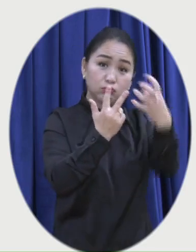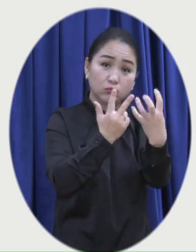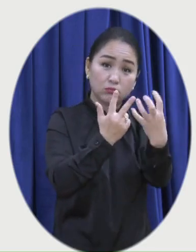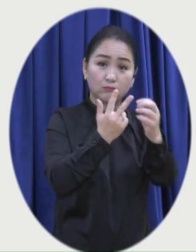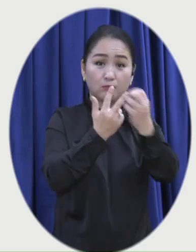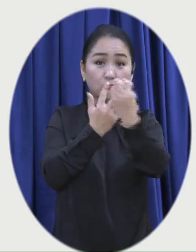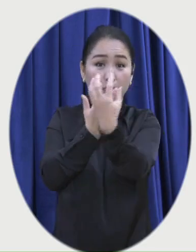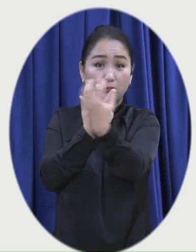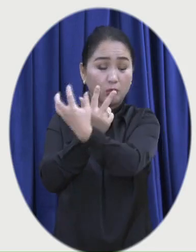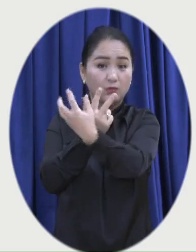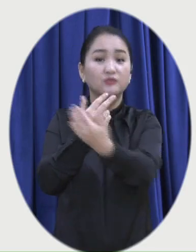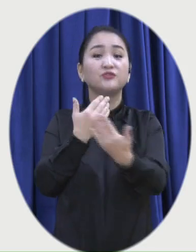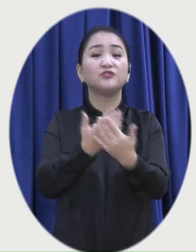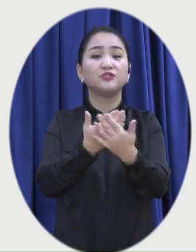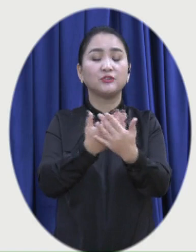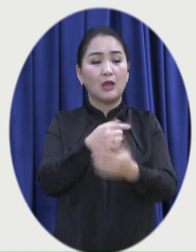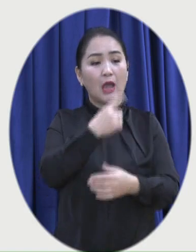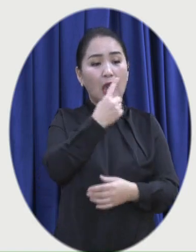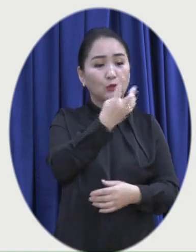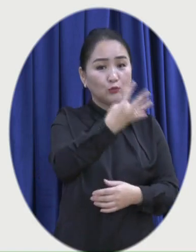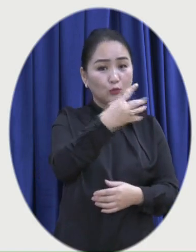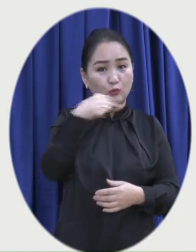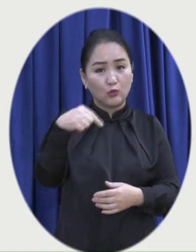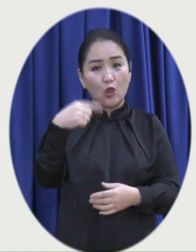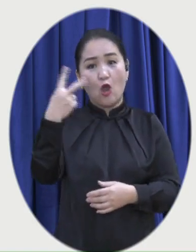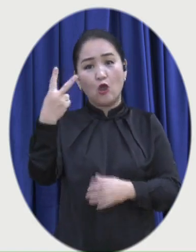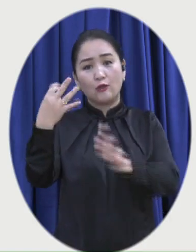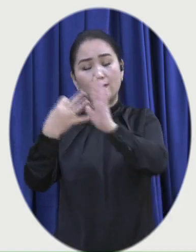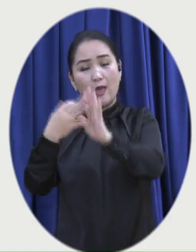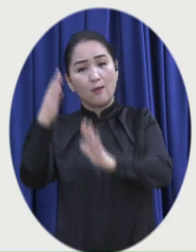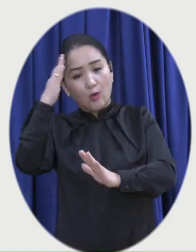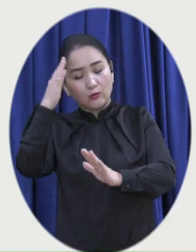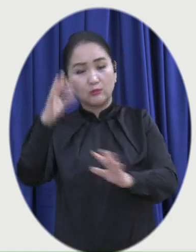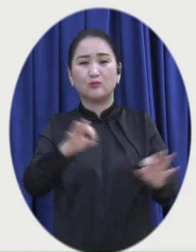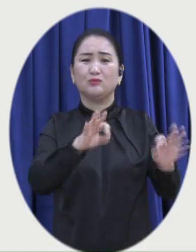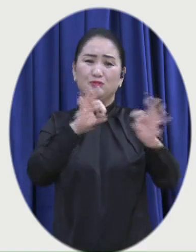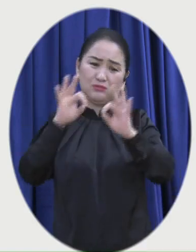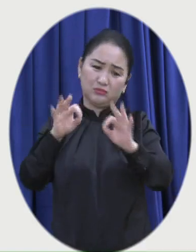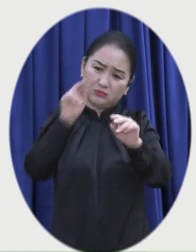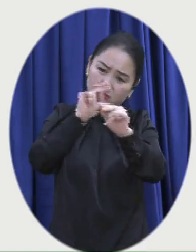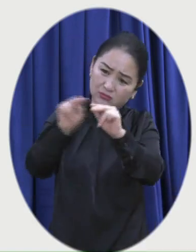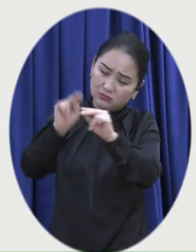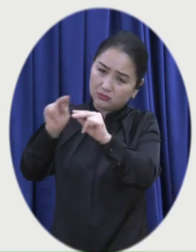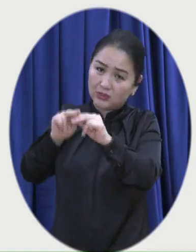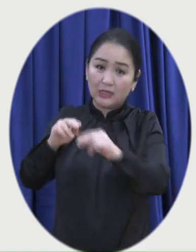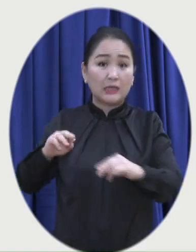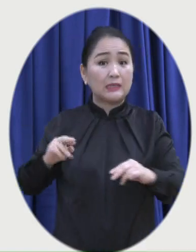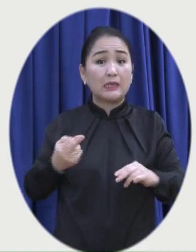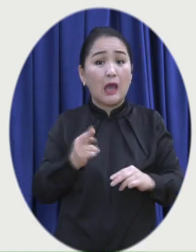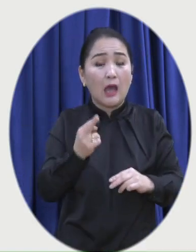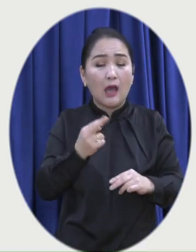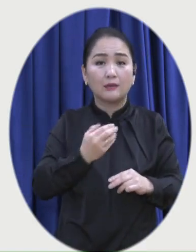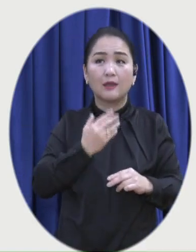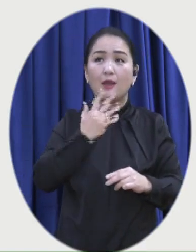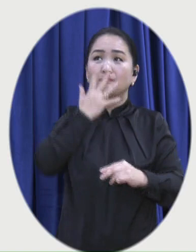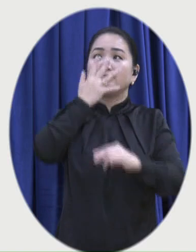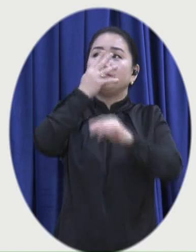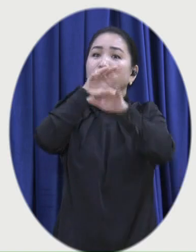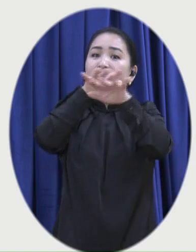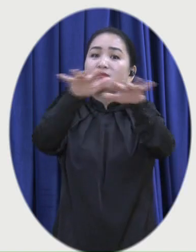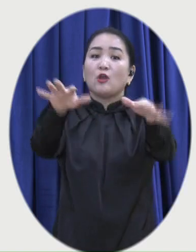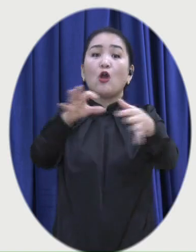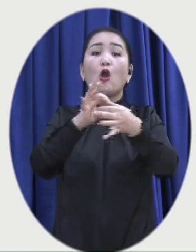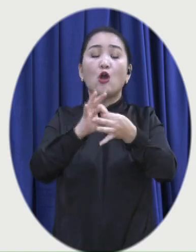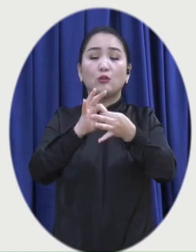нь одоо 14 хоног цаашлаад 28 хоног болвол үргэлжилнэ. Яагаад гэвэл амьсгалын замын халдвар дэлхийн нийтийг хамарсан тахал